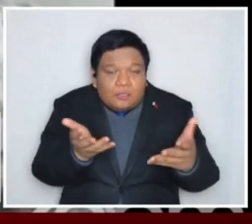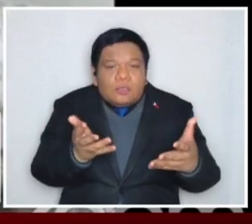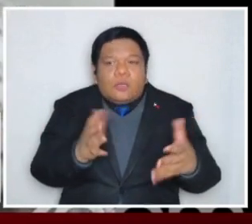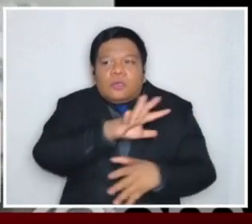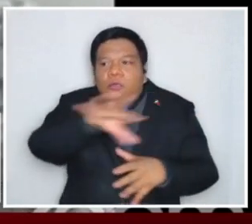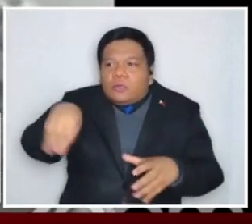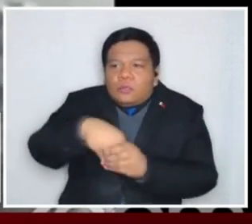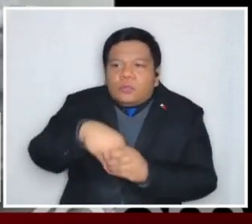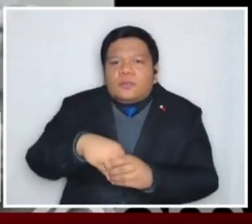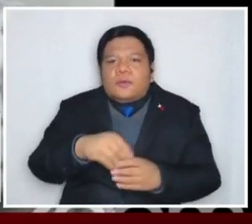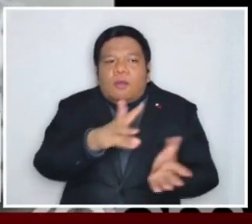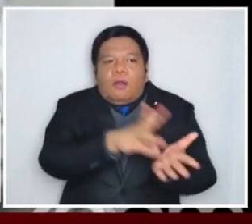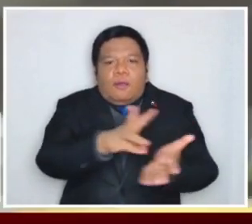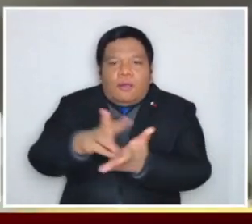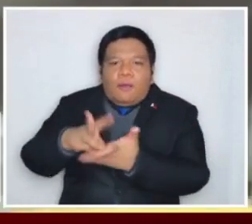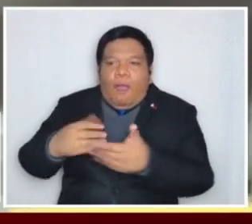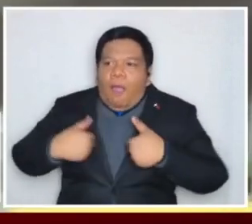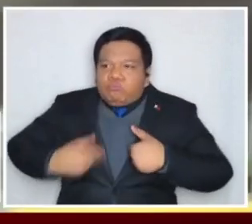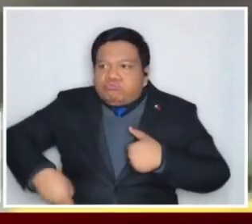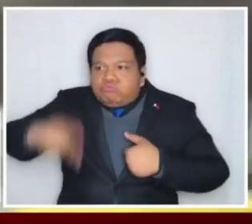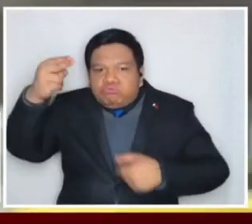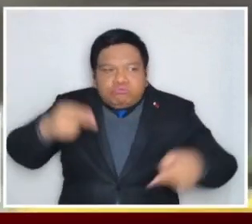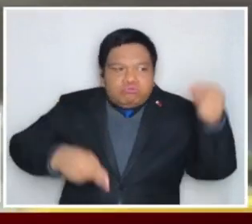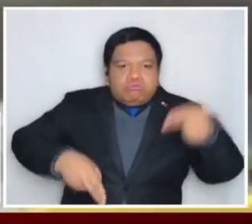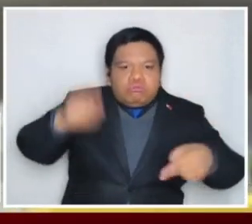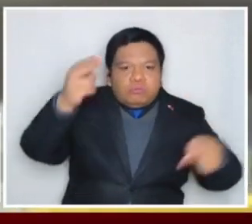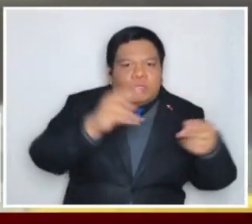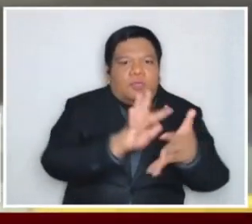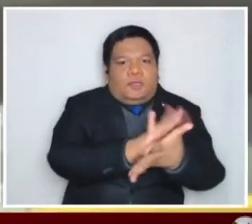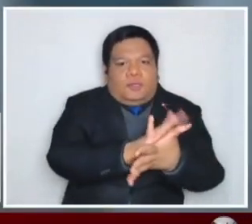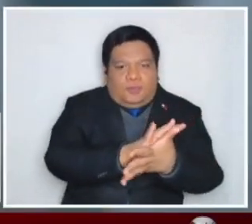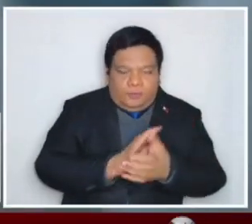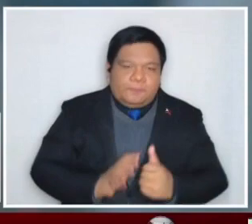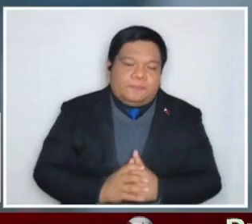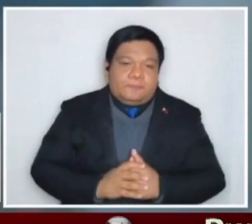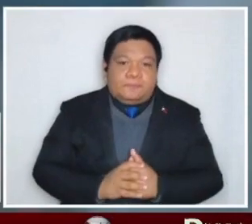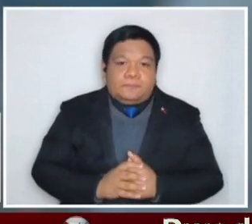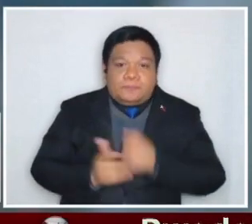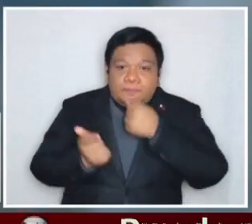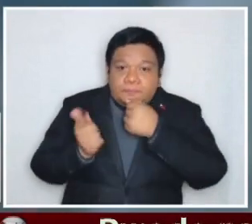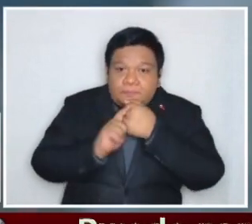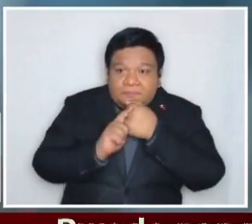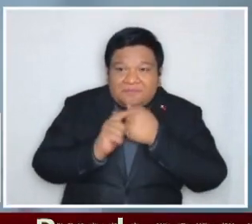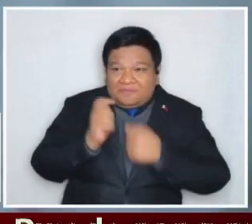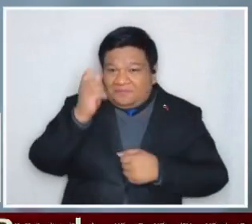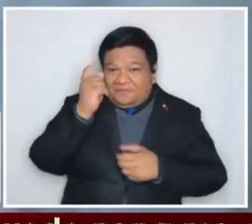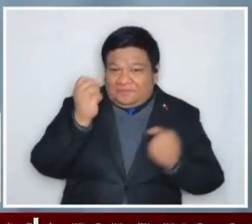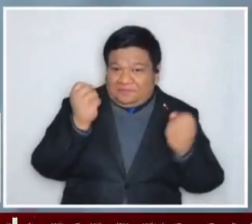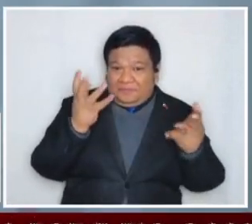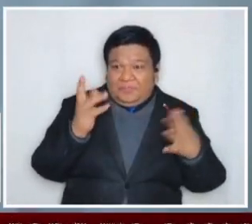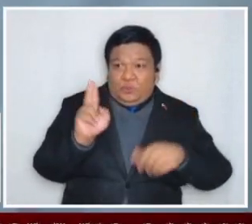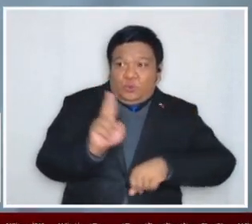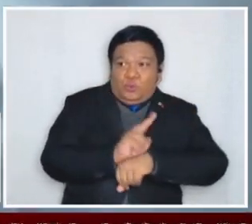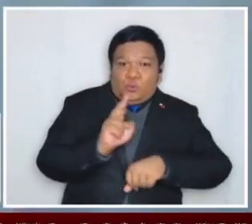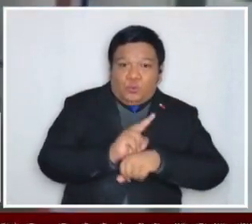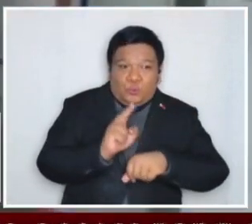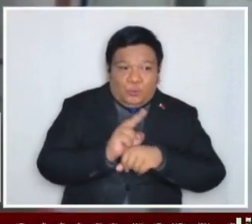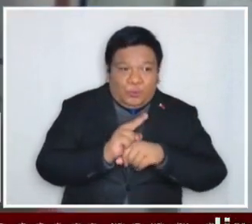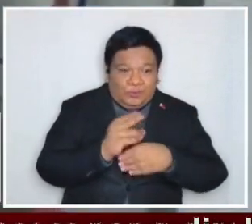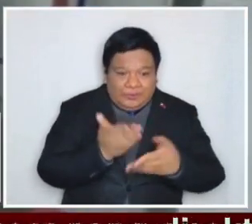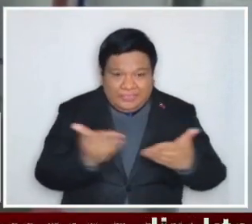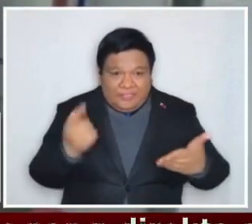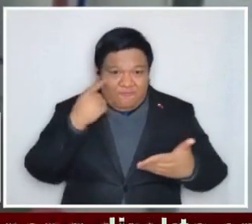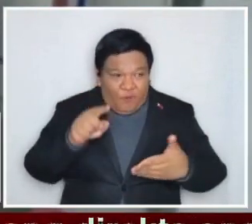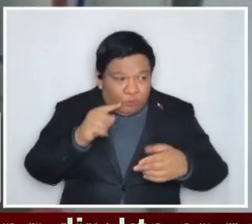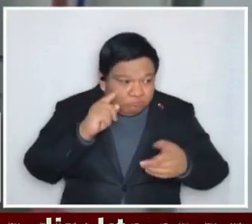mga lugar na may pagtaas ng kaso. Pero dahil mas marami na rin ang kits na magagamit para sa genome sequencing,